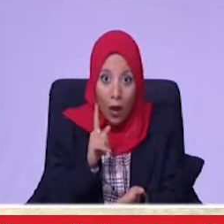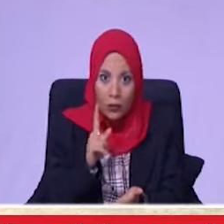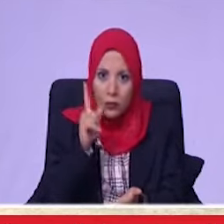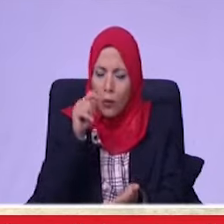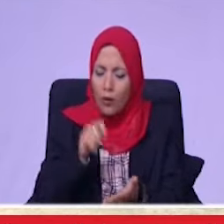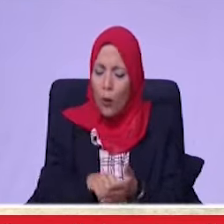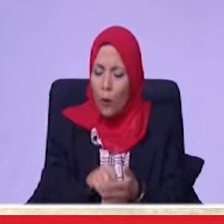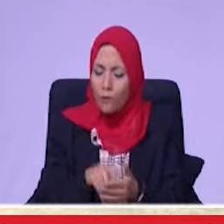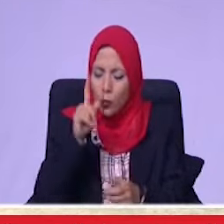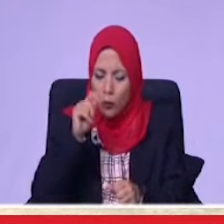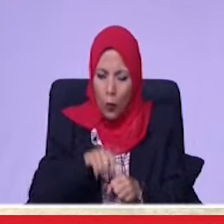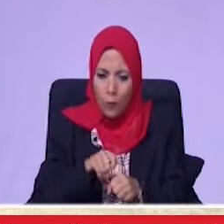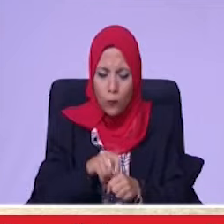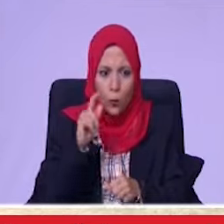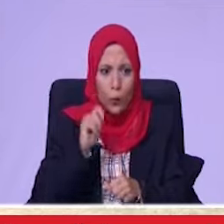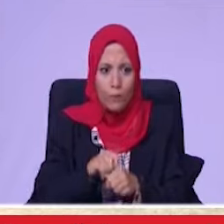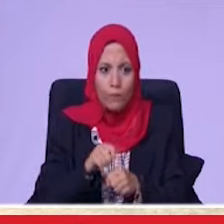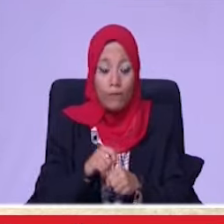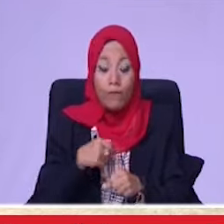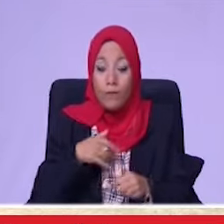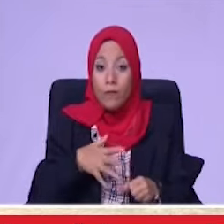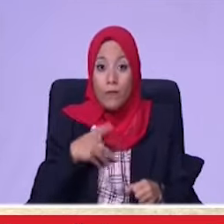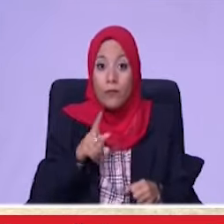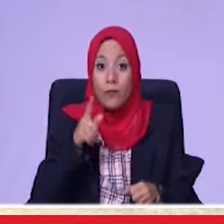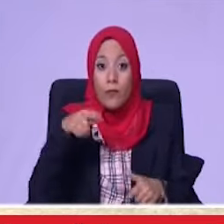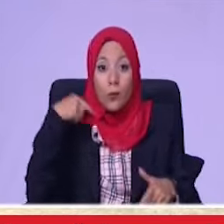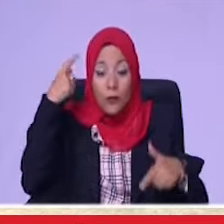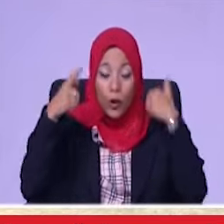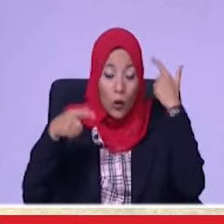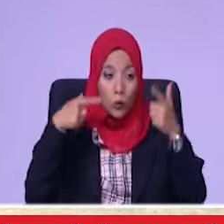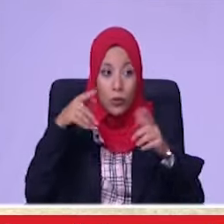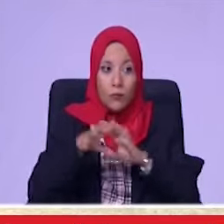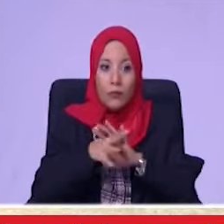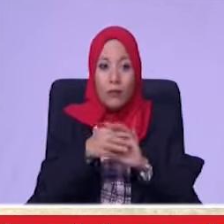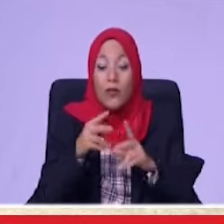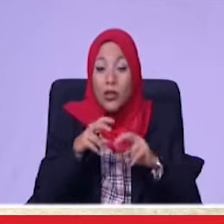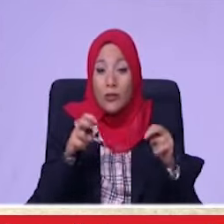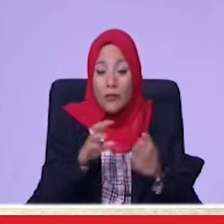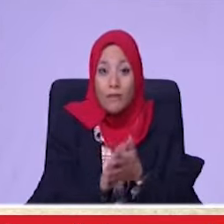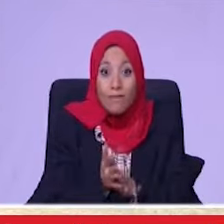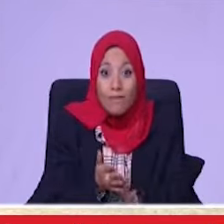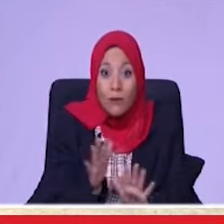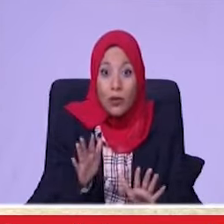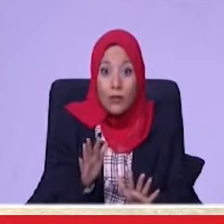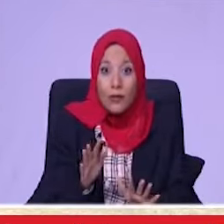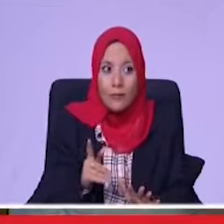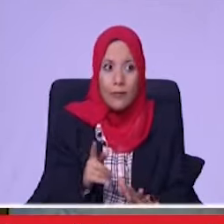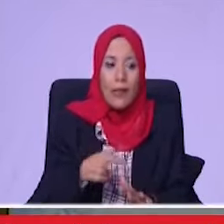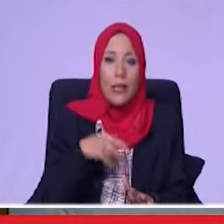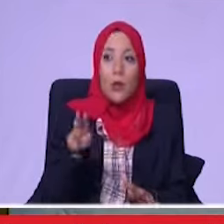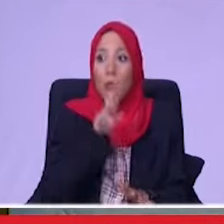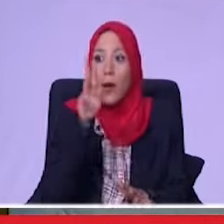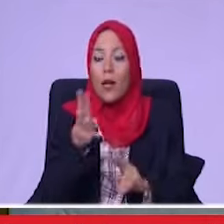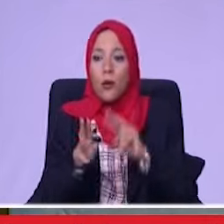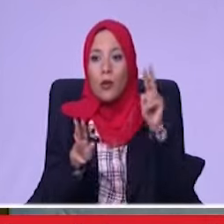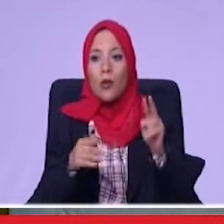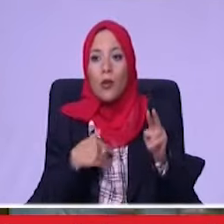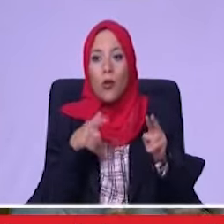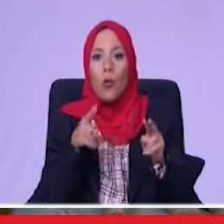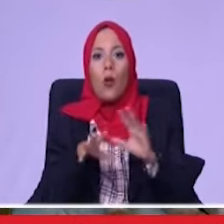يعني ما عندي يعني طب أنتوا ما فكرتوش يعني ما فيش تفسير حضرتك يعني إحنا يعني اتخذنا كل